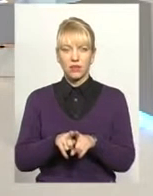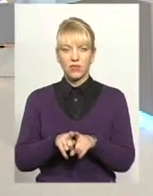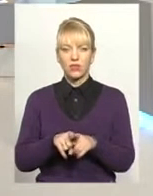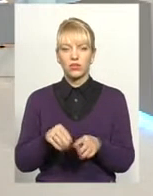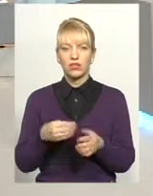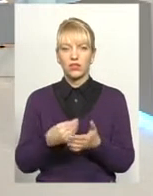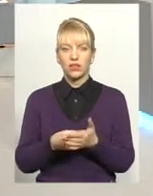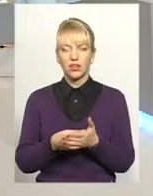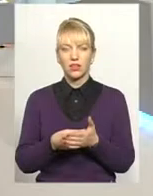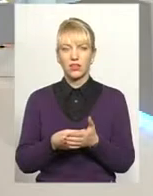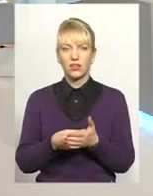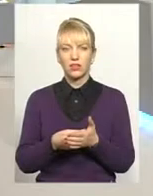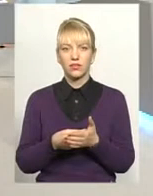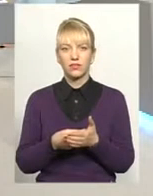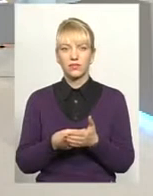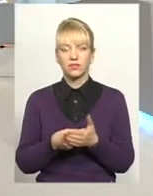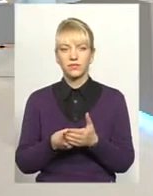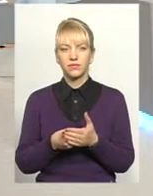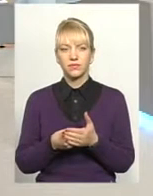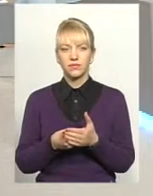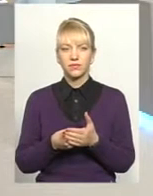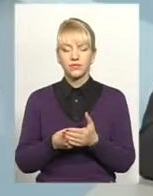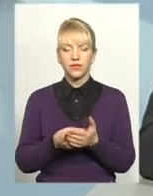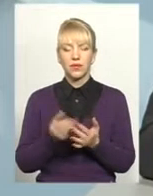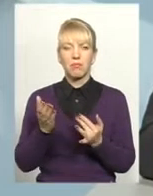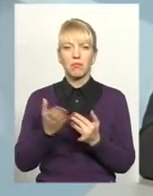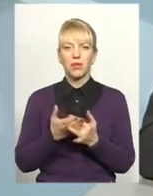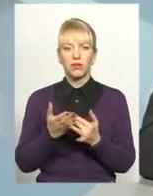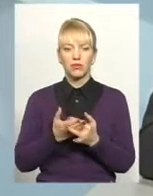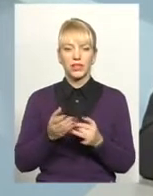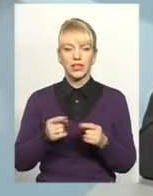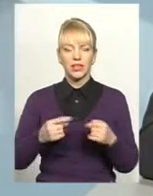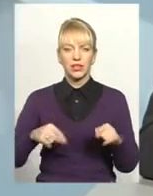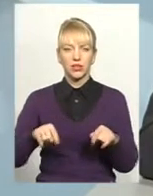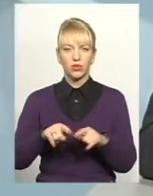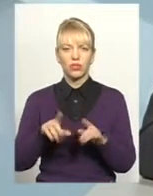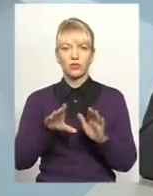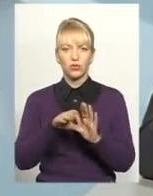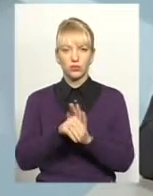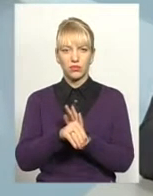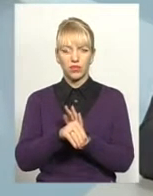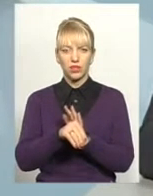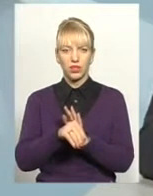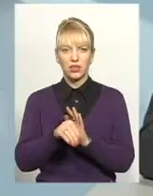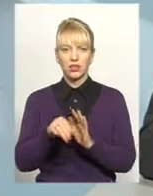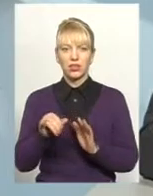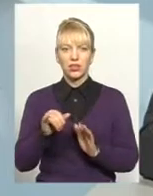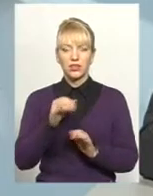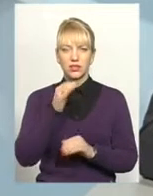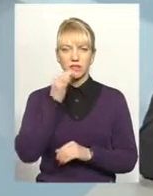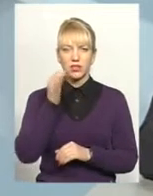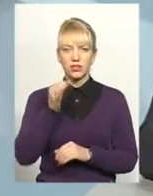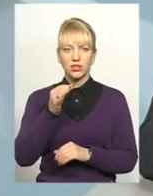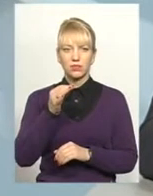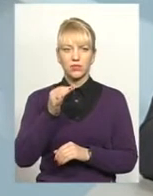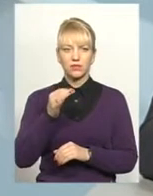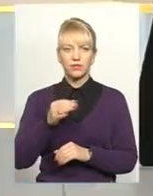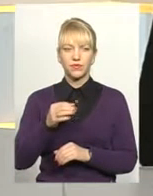тарифи багато у нас було пільгових категорій, в тому числі, скажімо,